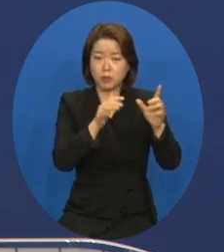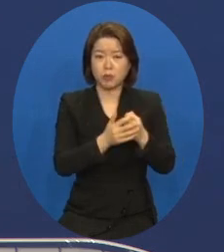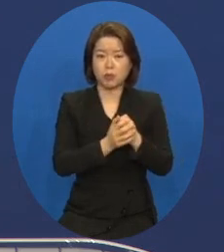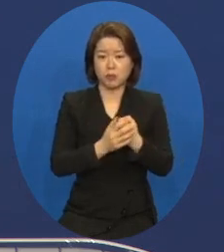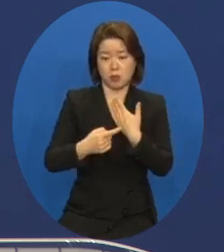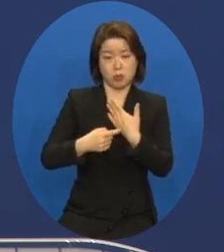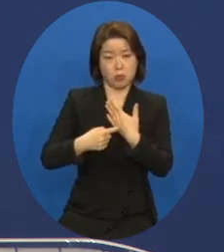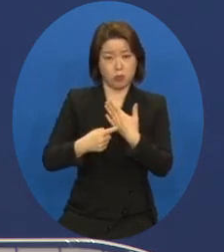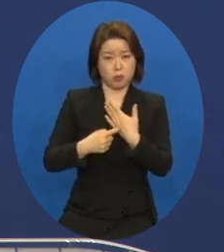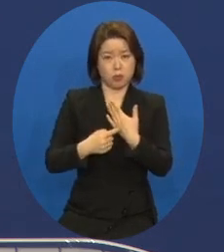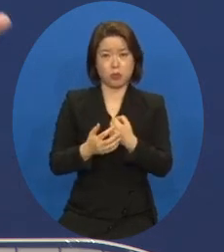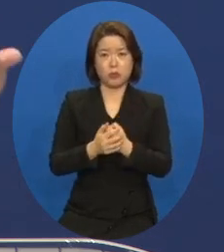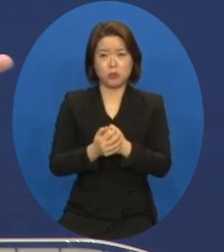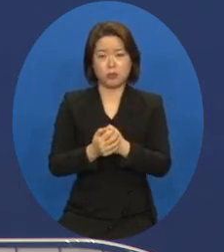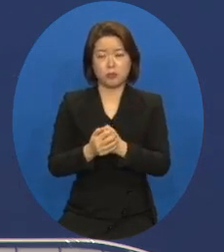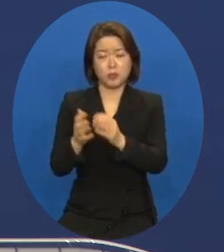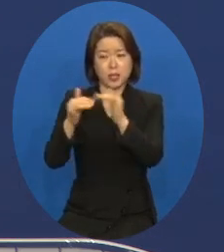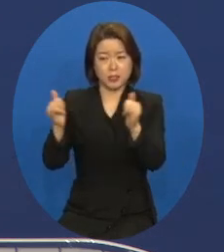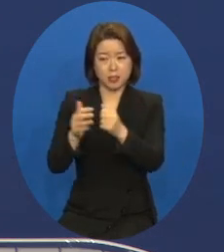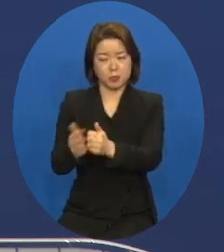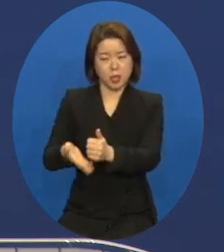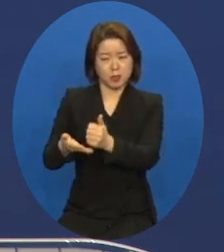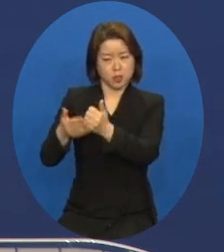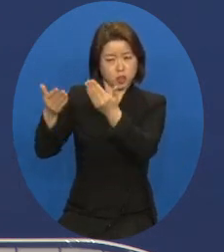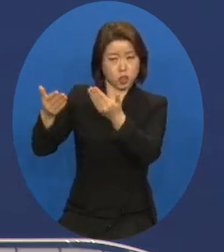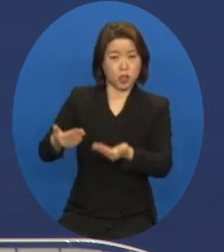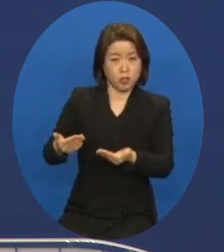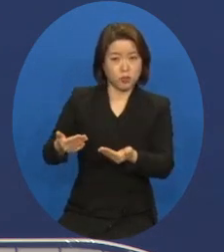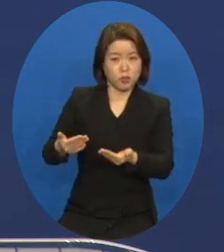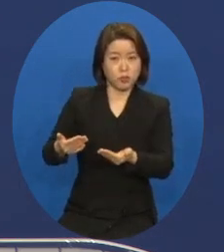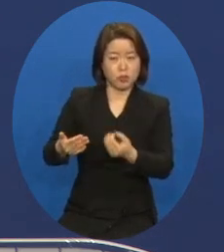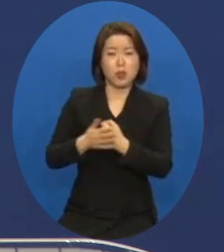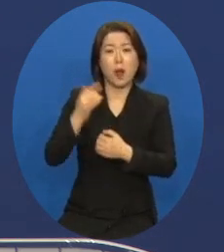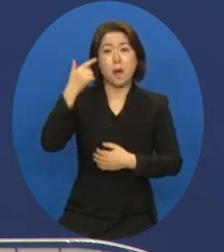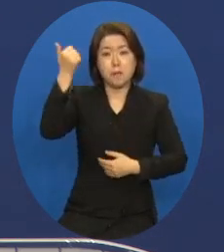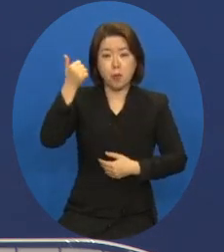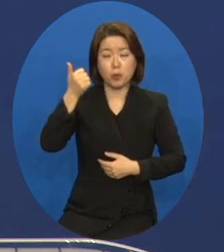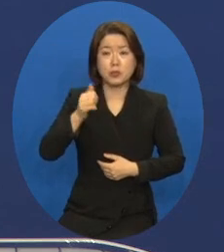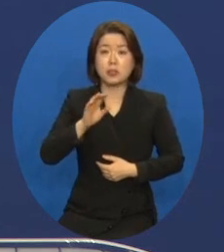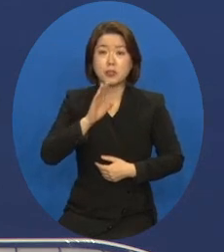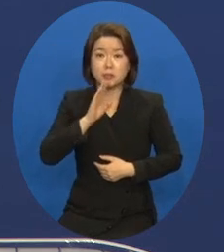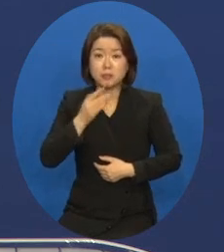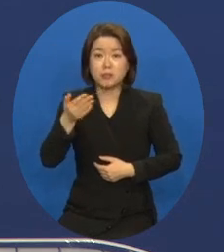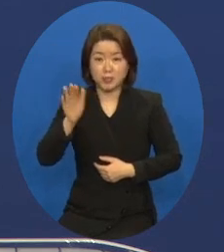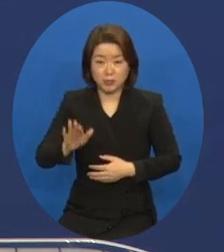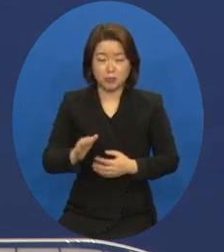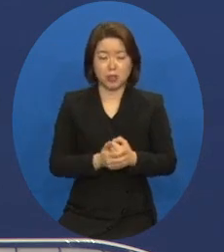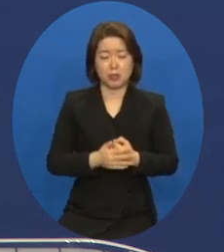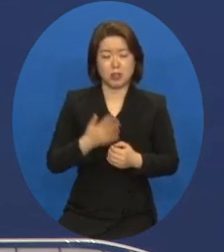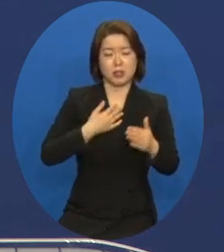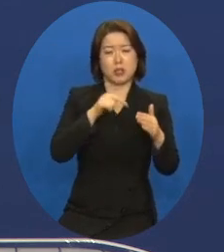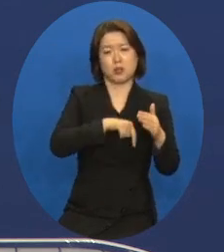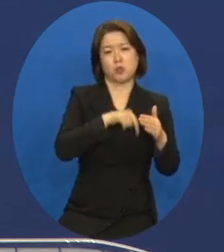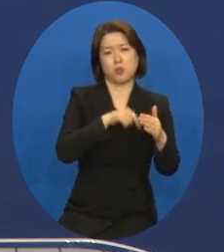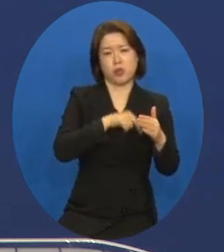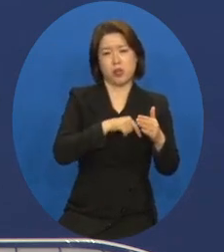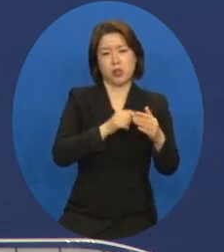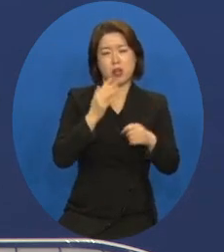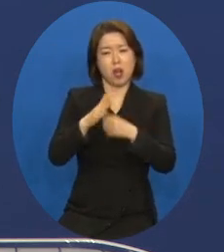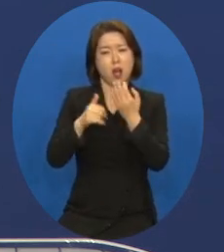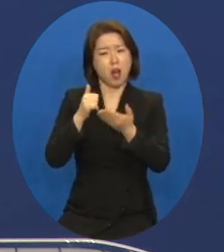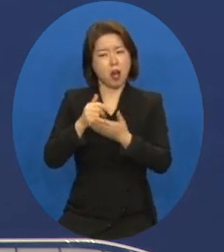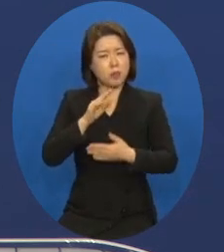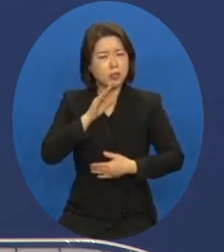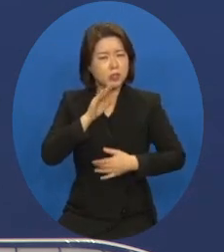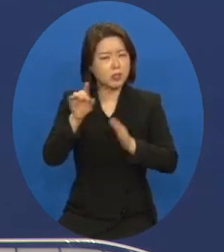겉으로는 뭐 사람들이 칭찬하는 그런 목사 인체 모르지만 제 마음속에 는 하나님을